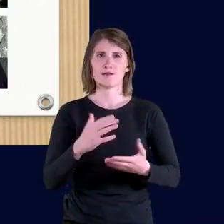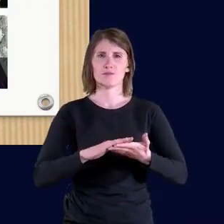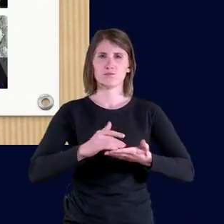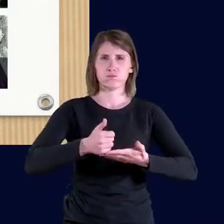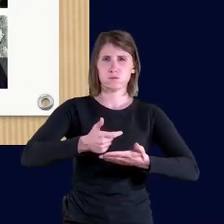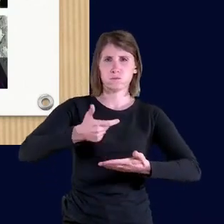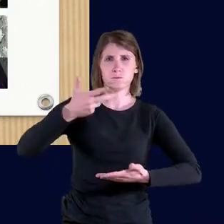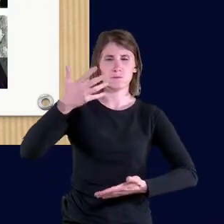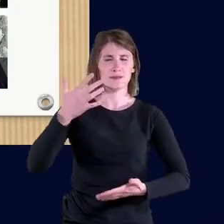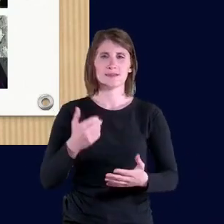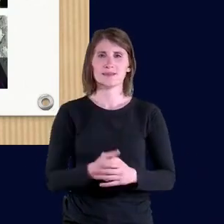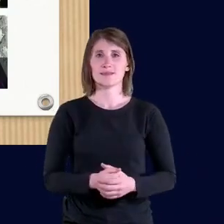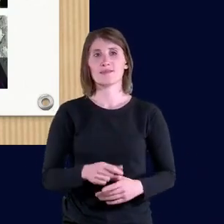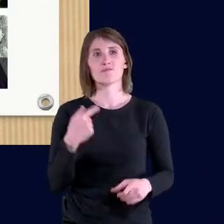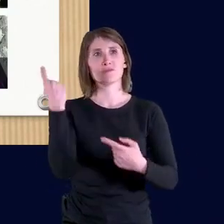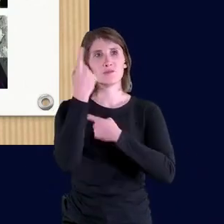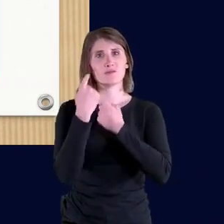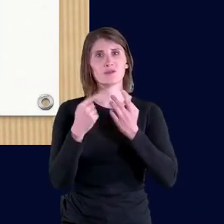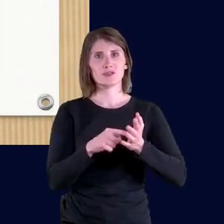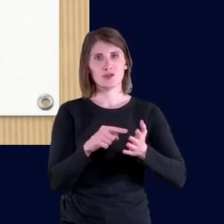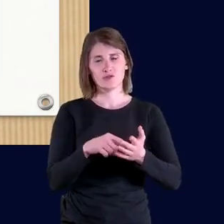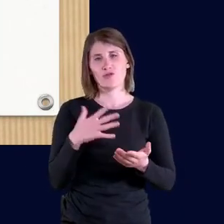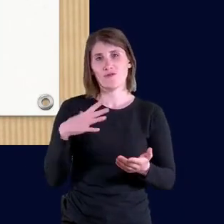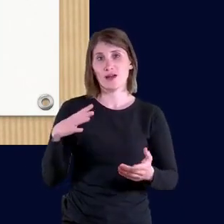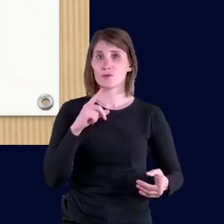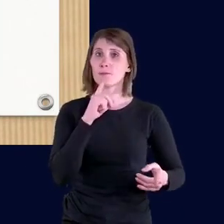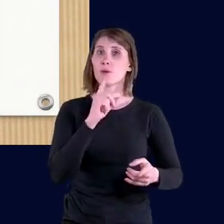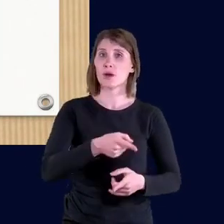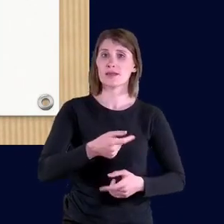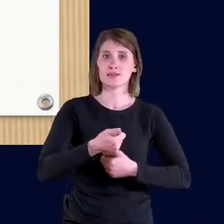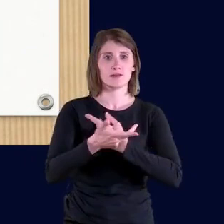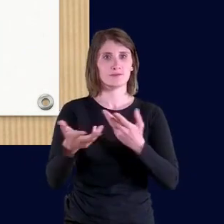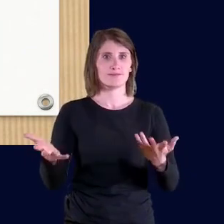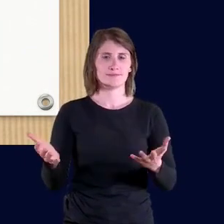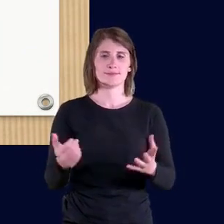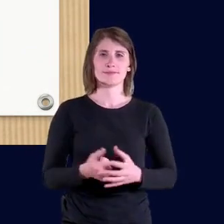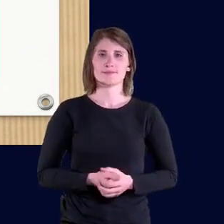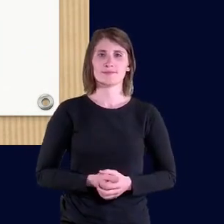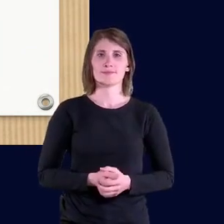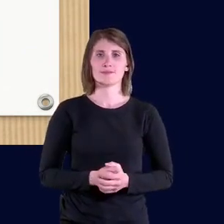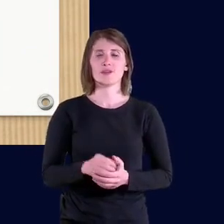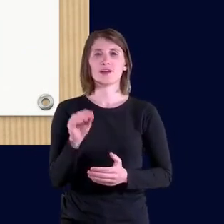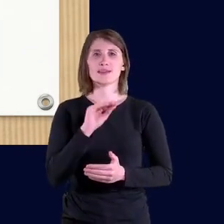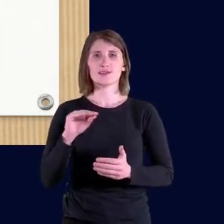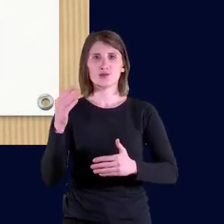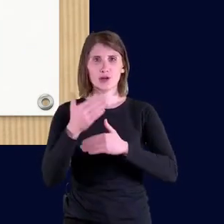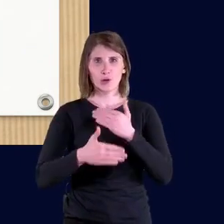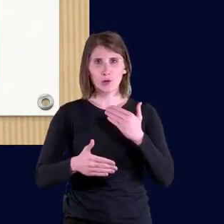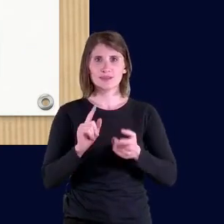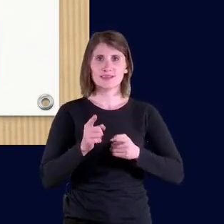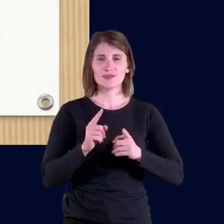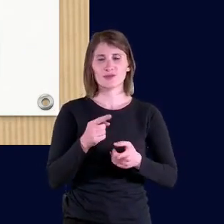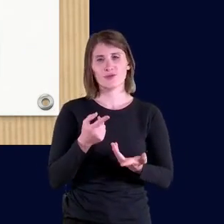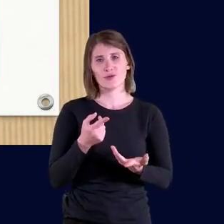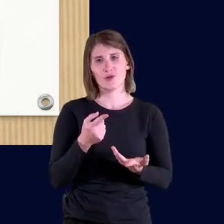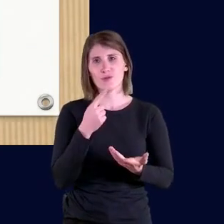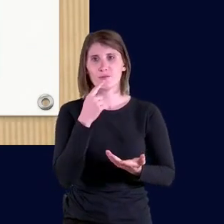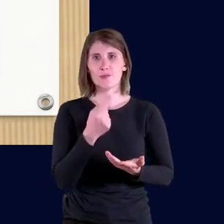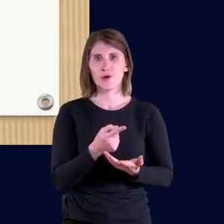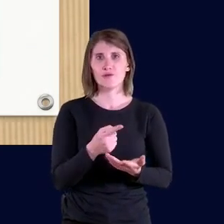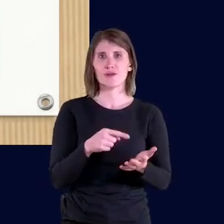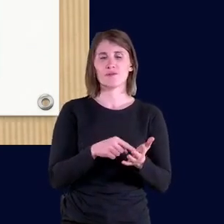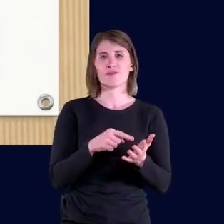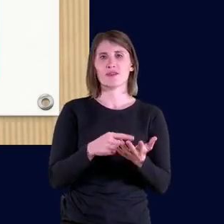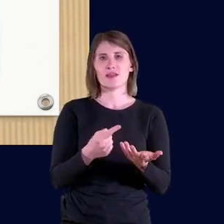i myślę że jest to godny polecenia ja na końcu tylko szybciutko chciałam powiedzieć w jakiś sposób są